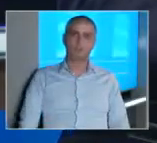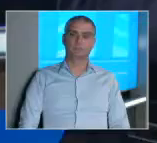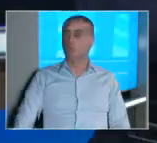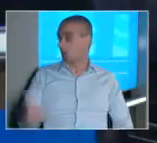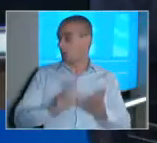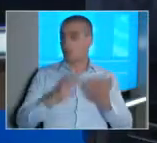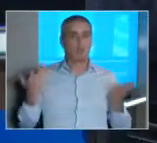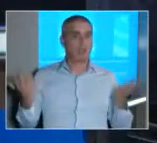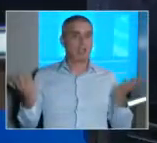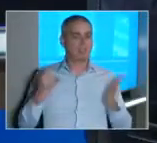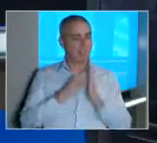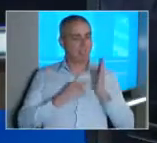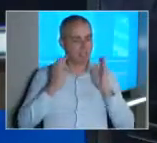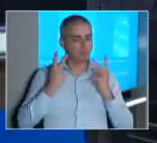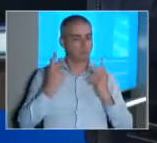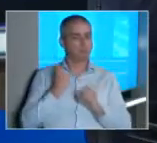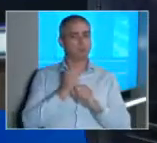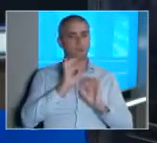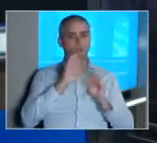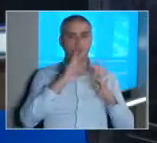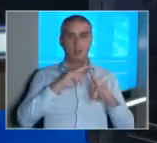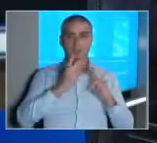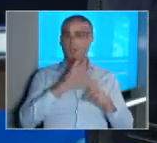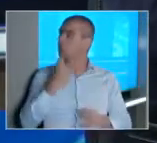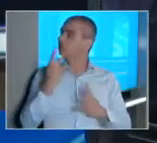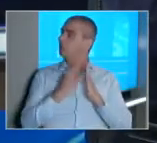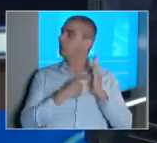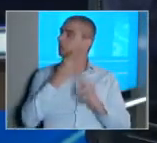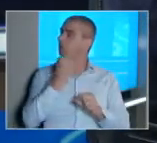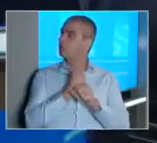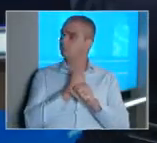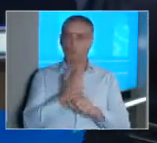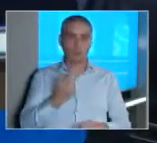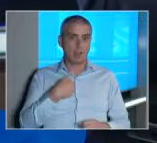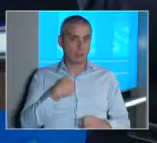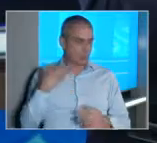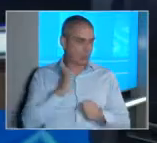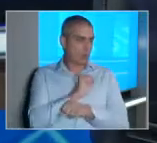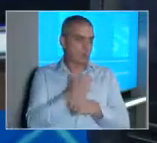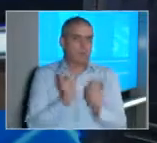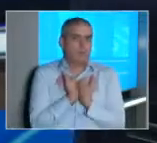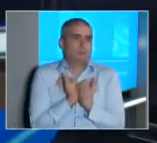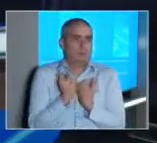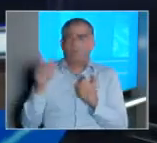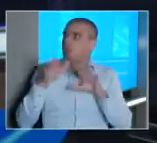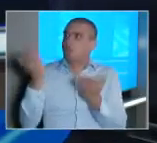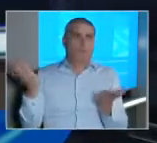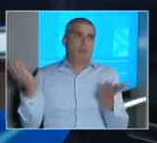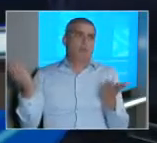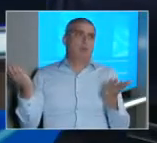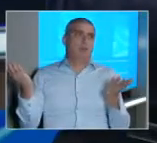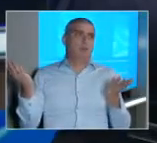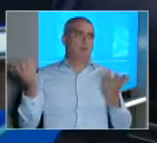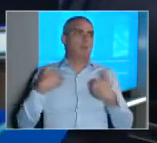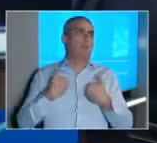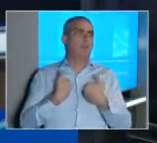אלף. עזוב. איזה חקיקה משמעותית העברתם למען הקהילה הגאה בשנים האחרונות? איזה חקיקה משמעותית אתם העברתם פעם? אנחנו היינו באופוזיציה. לא, לפני האופוזיציה. הנה, מפילים את זה